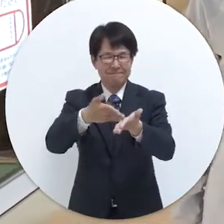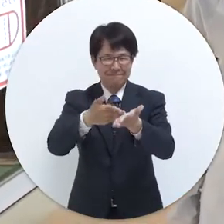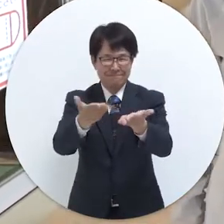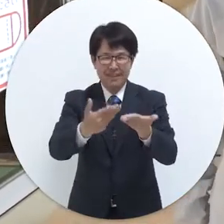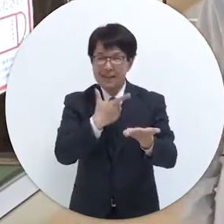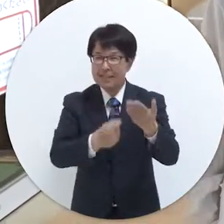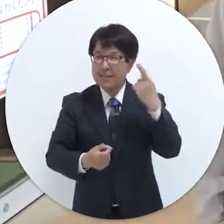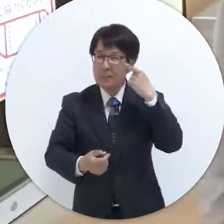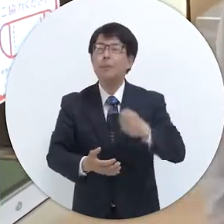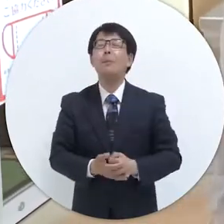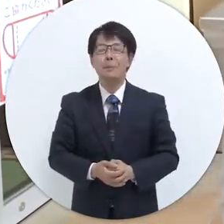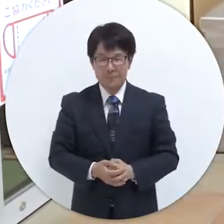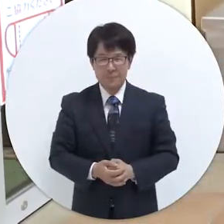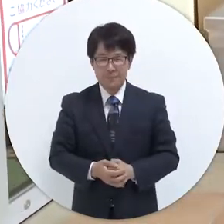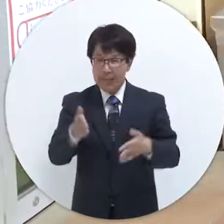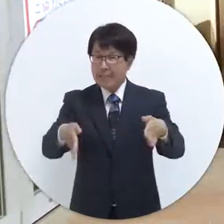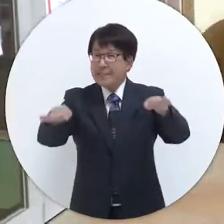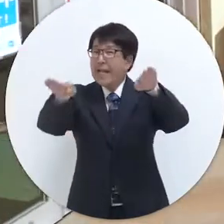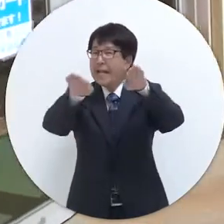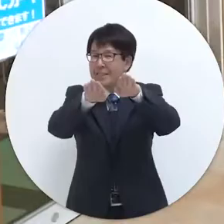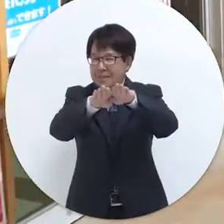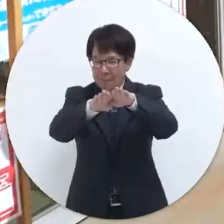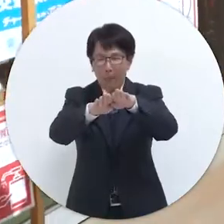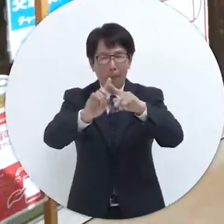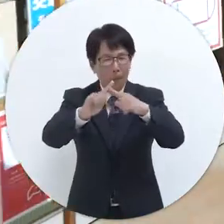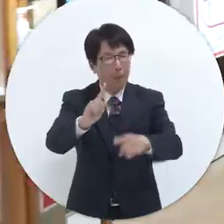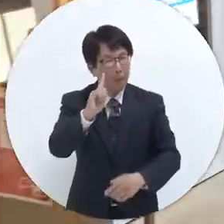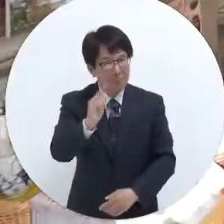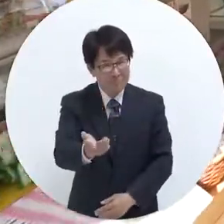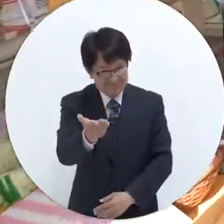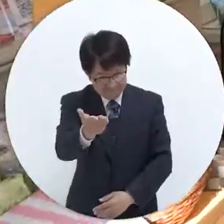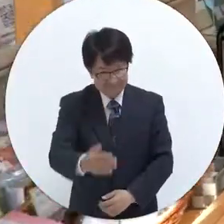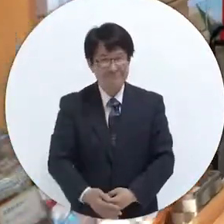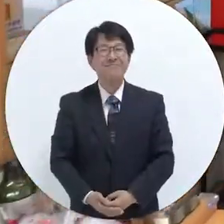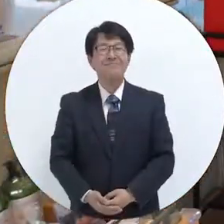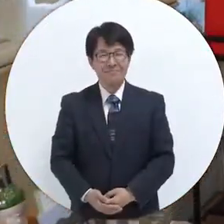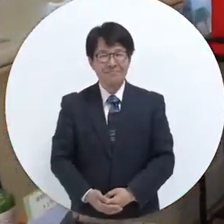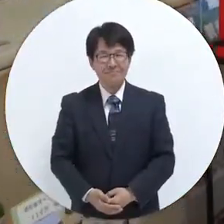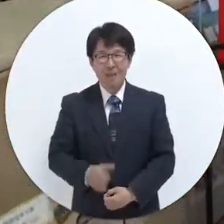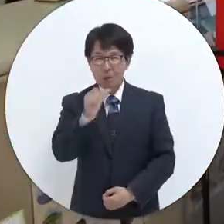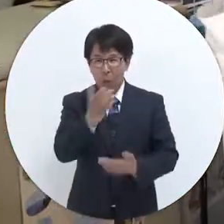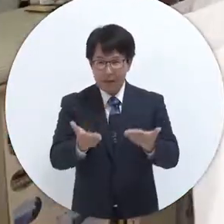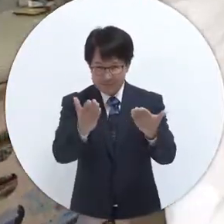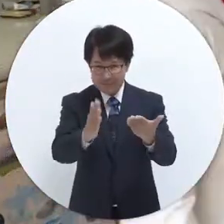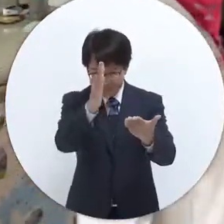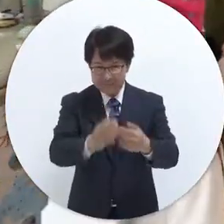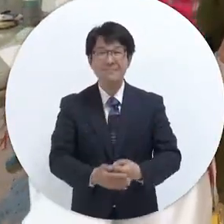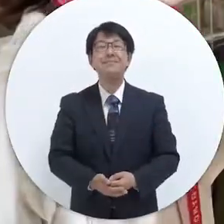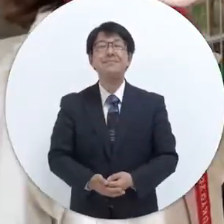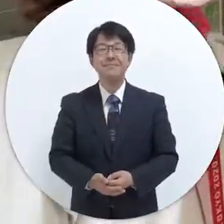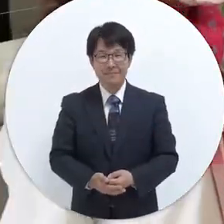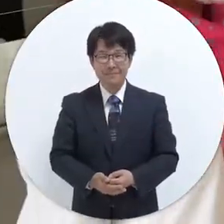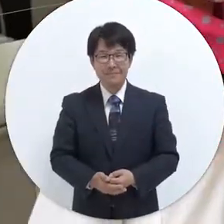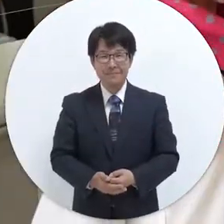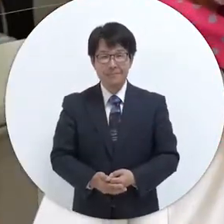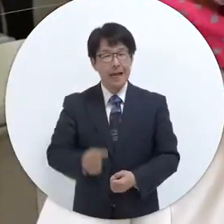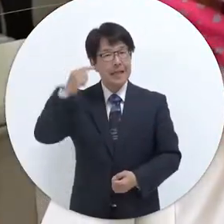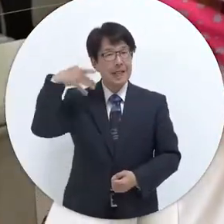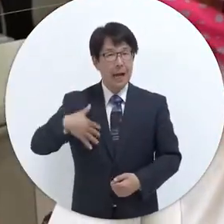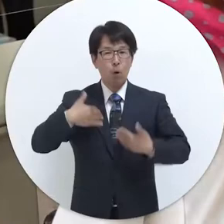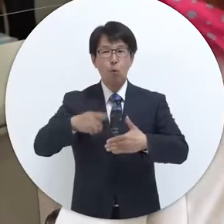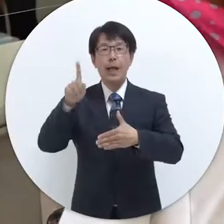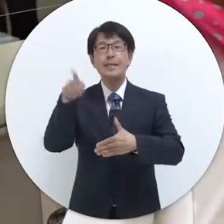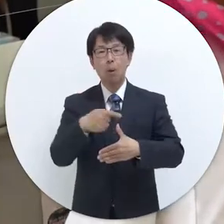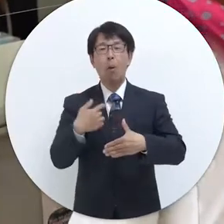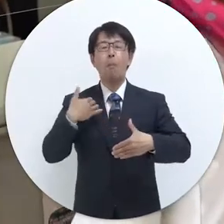ただきたいと思いますので、この建物の中に入っていきたいと思います。紹介させていただきます。佐賀嬉野